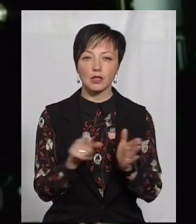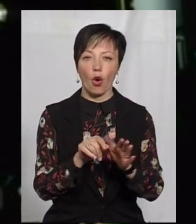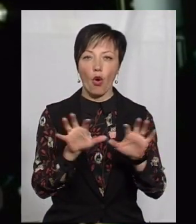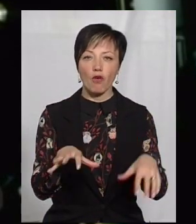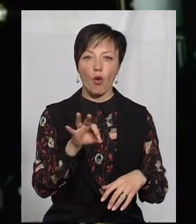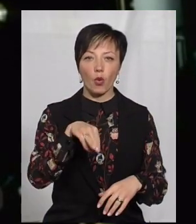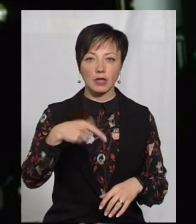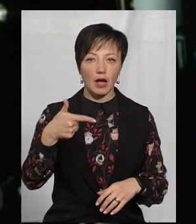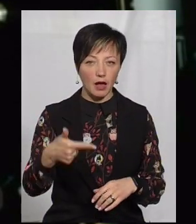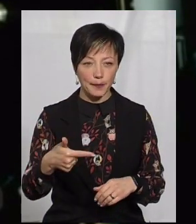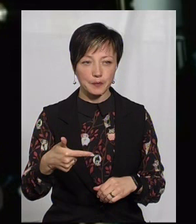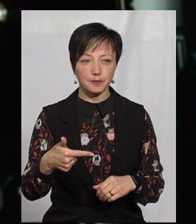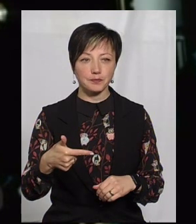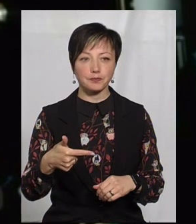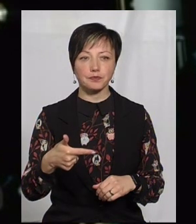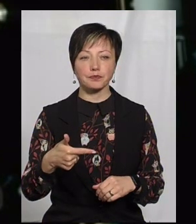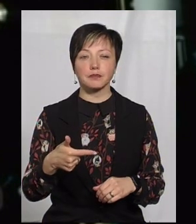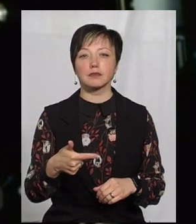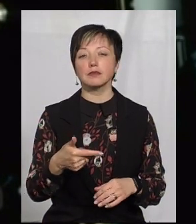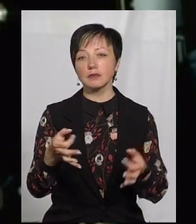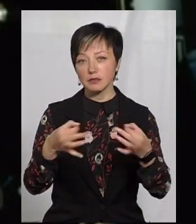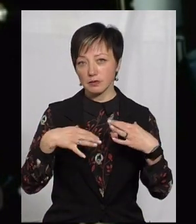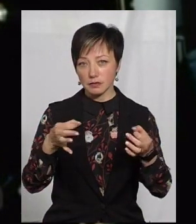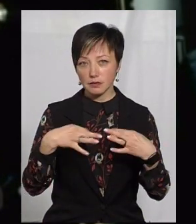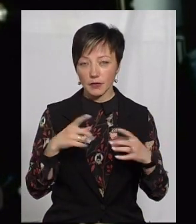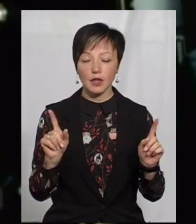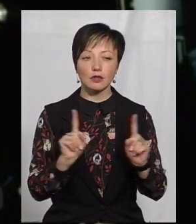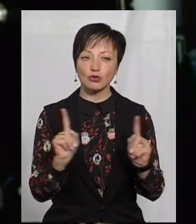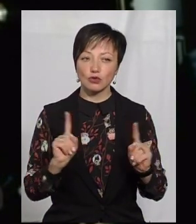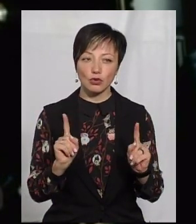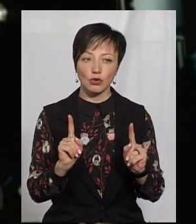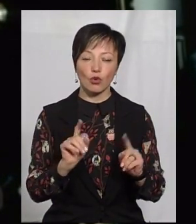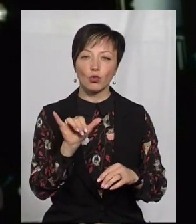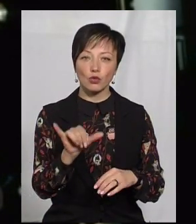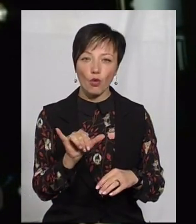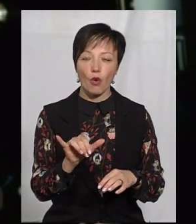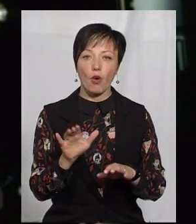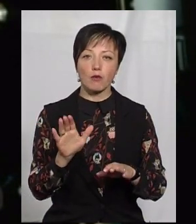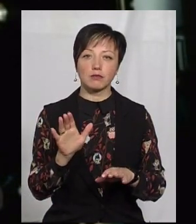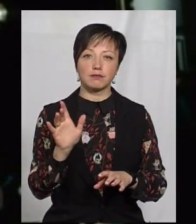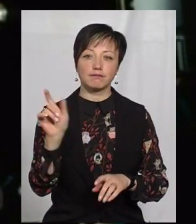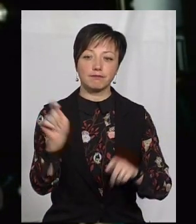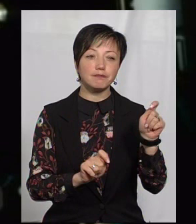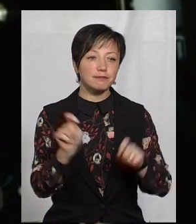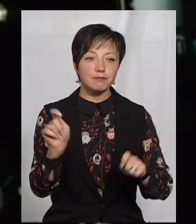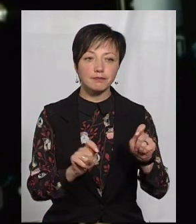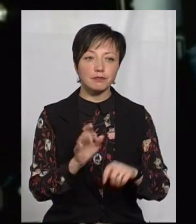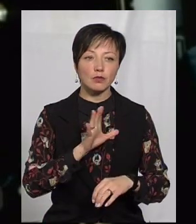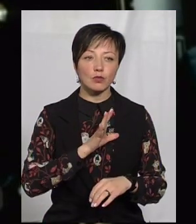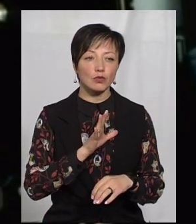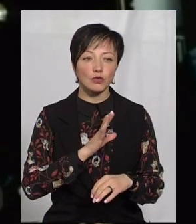головою ОТГ паном Анатолієм Тимчуком, і він мені розказував, що у нього побували вже